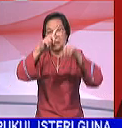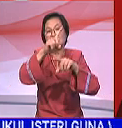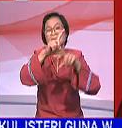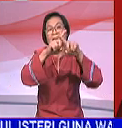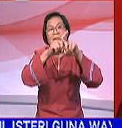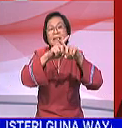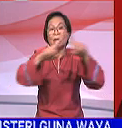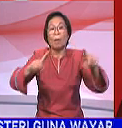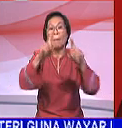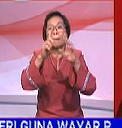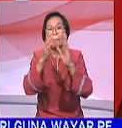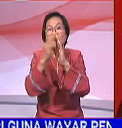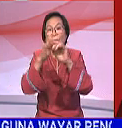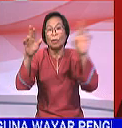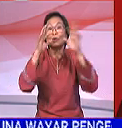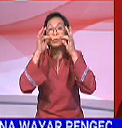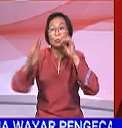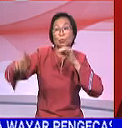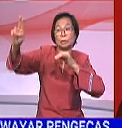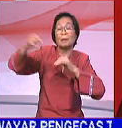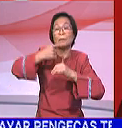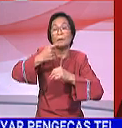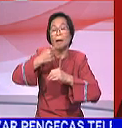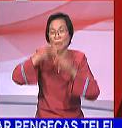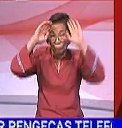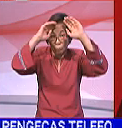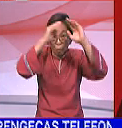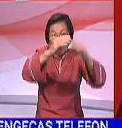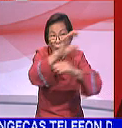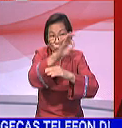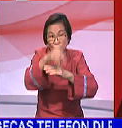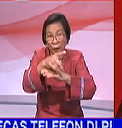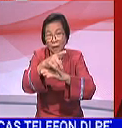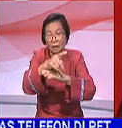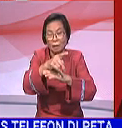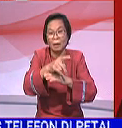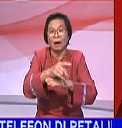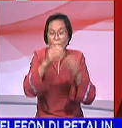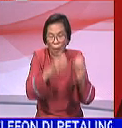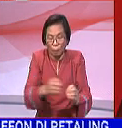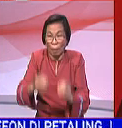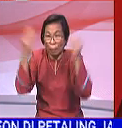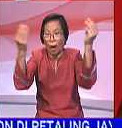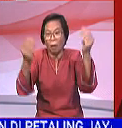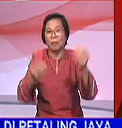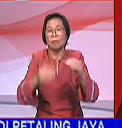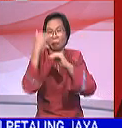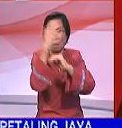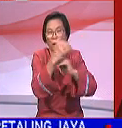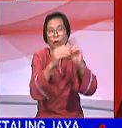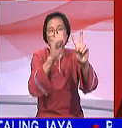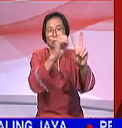bandaraya Kuching Utara Dato Dr Abdurrahman Junaedi selain penekanan terhadap sop penghancuran majelis ini terhadap kepada 200